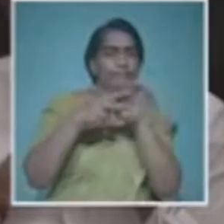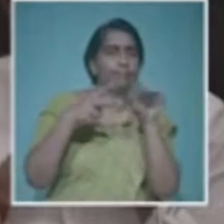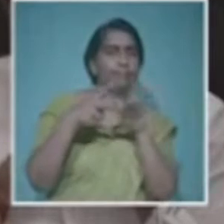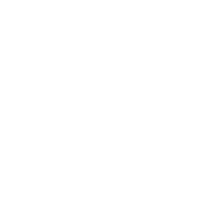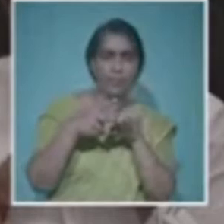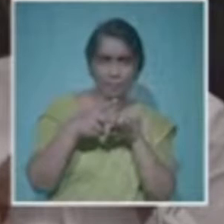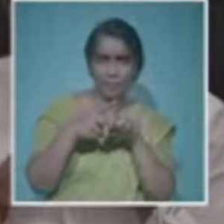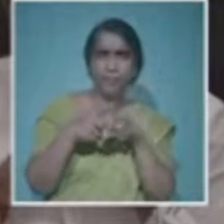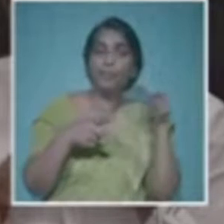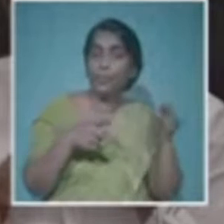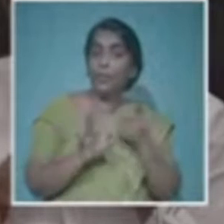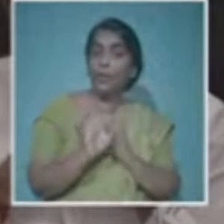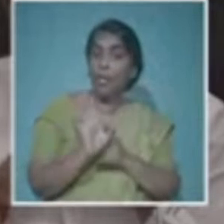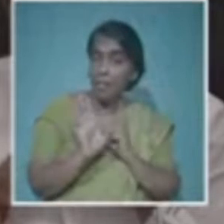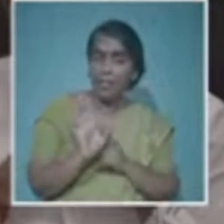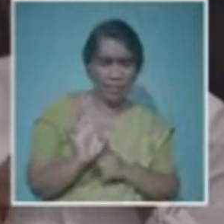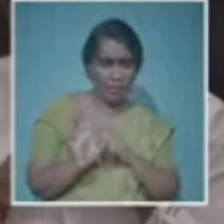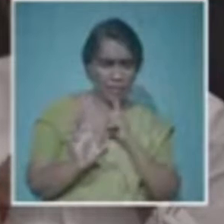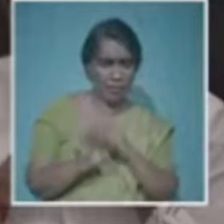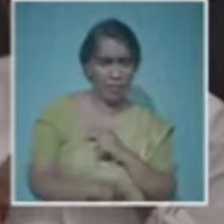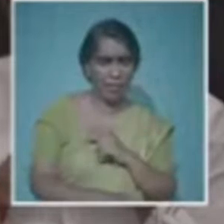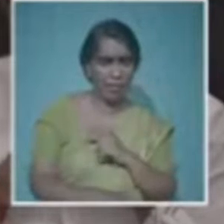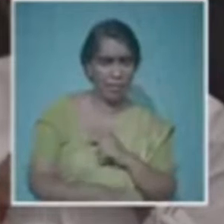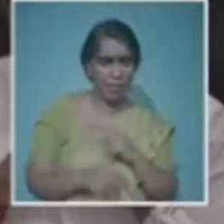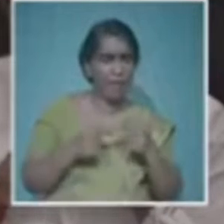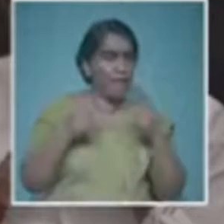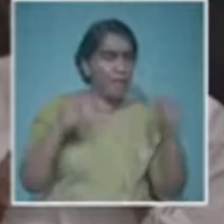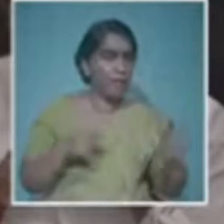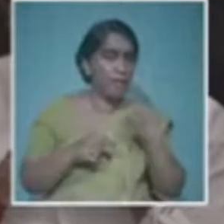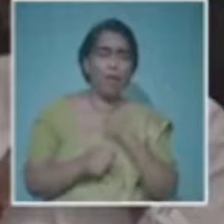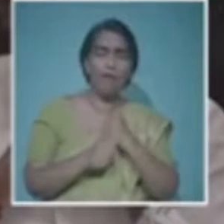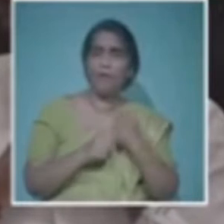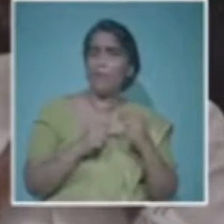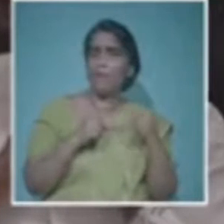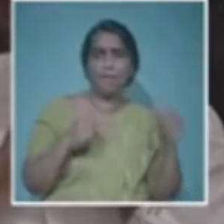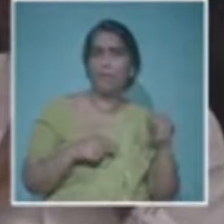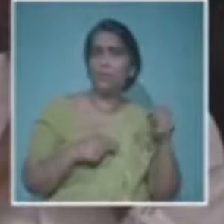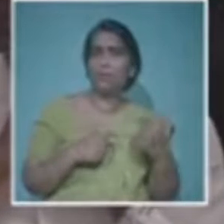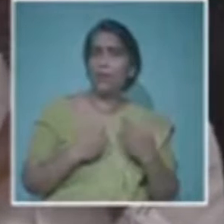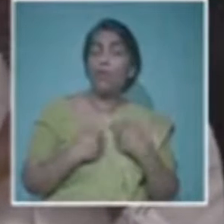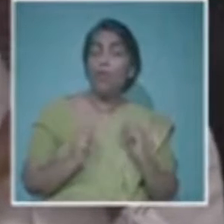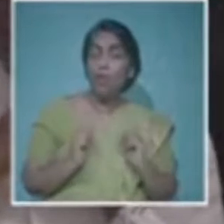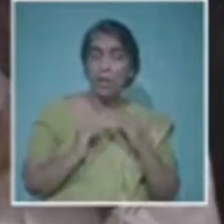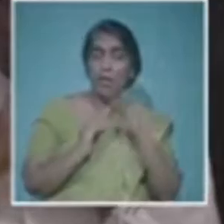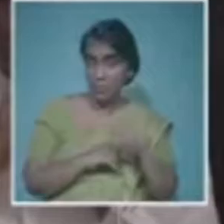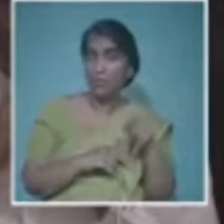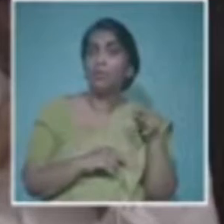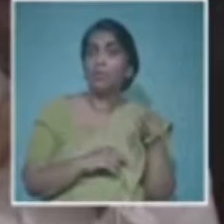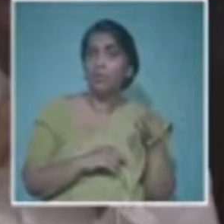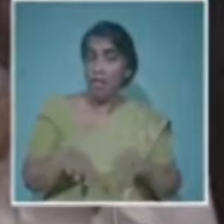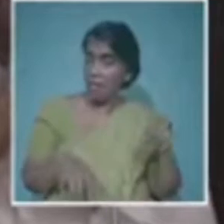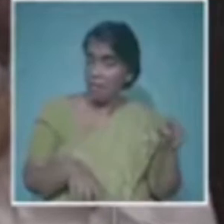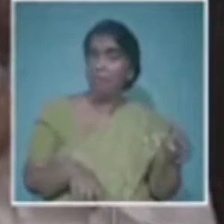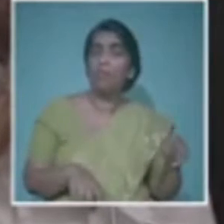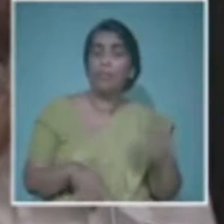නීතිඥවරු. එතකොට මේ හැමදාම ඕක තමයි කියන්නේ එකන එක් විපක්ෂය එකක් කියනකොට ආණ්ඩු පක්ෂය තව එකක් කරනවා. මේකෙන් අපි උත්සාහ කරන්නේ ගම්බලින් එන